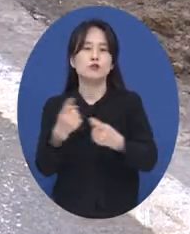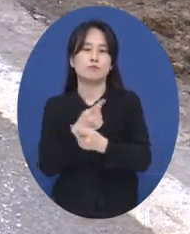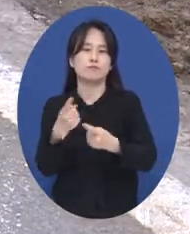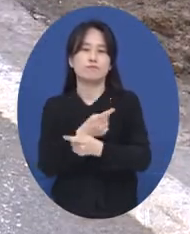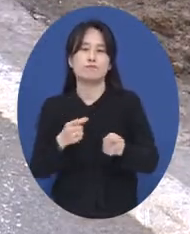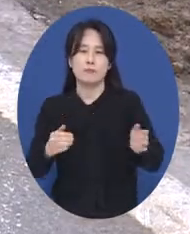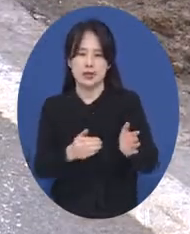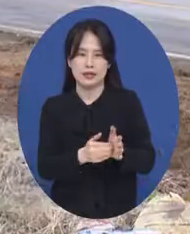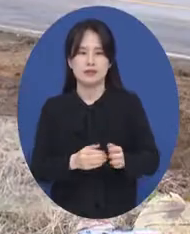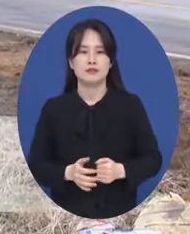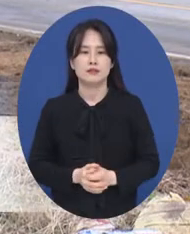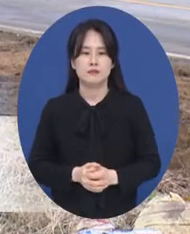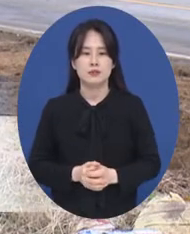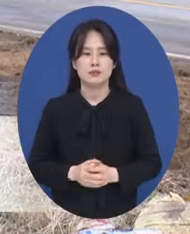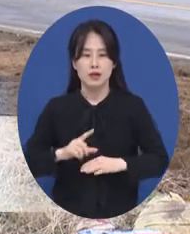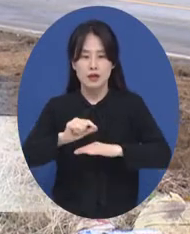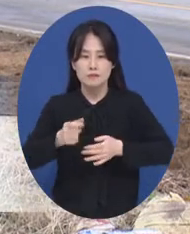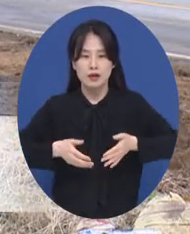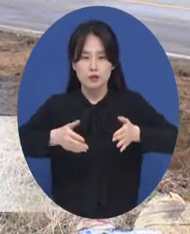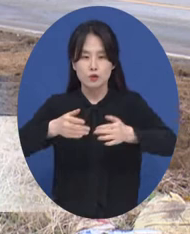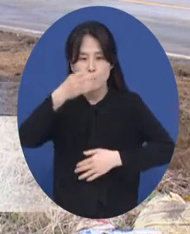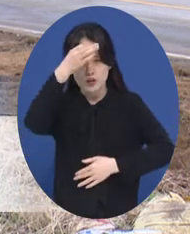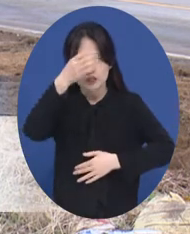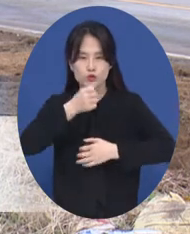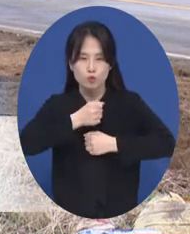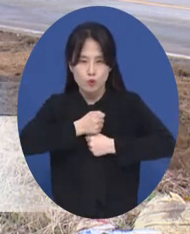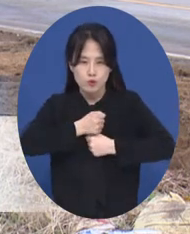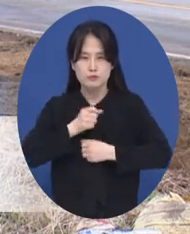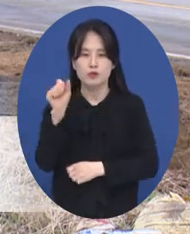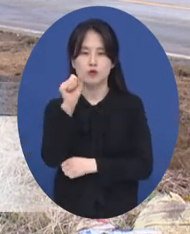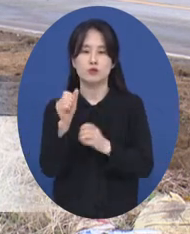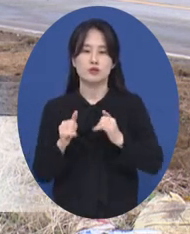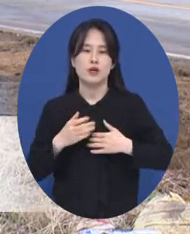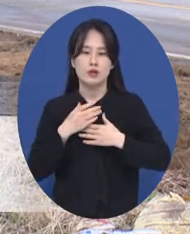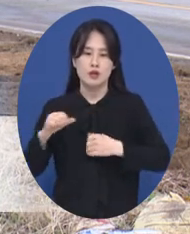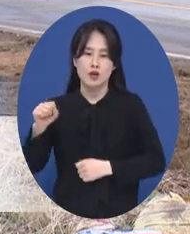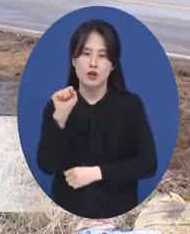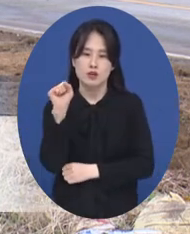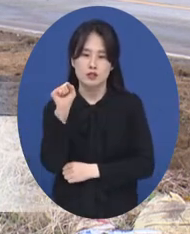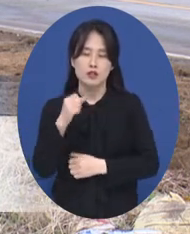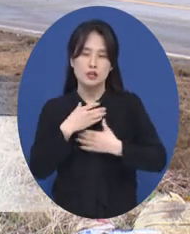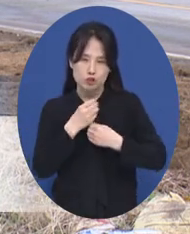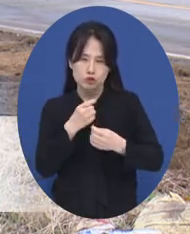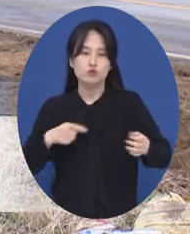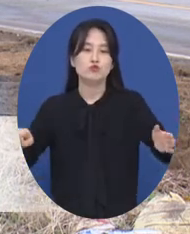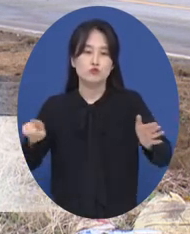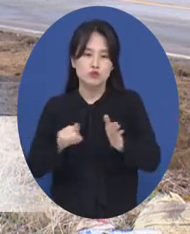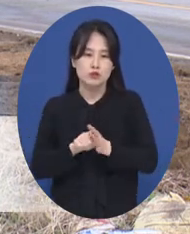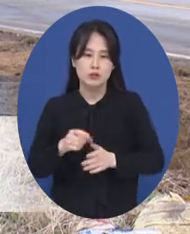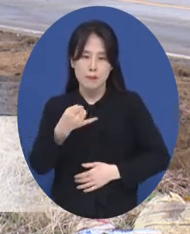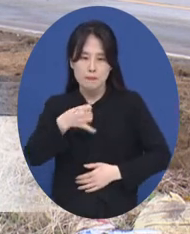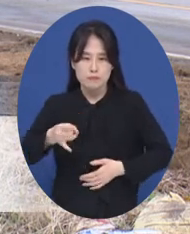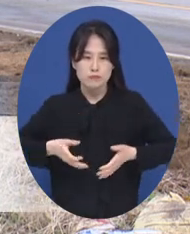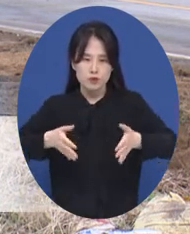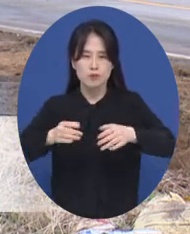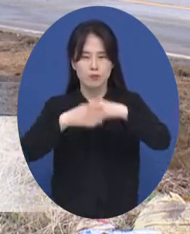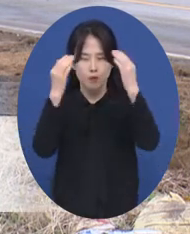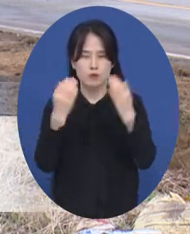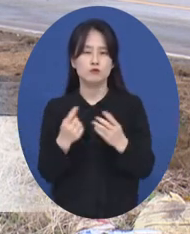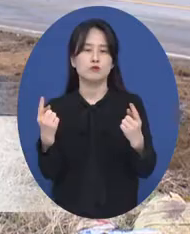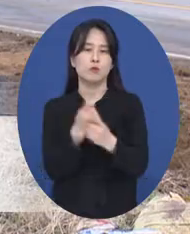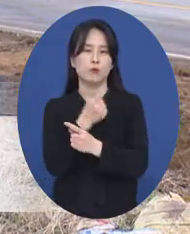나섰습니다 지방도 의 기능 유지와 운전자의 통해 안전 확보를 위해 불량 구간은 모두